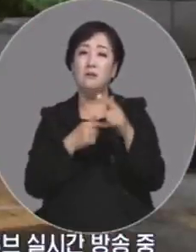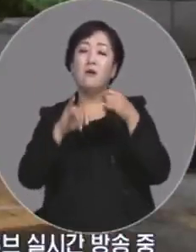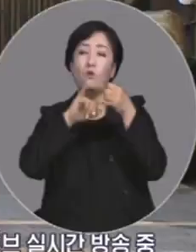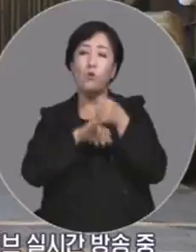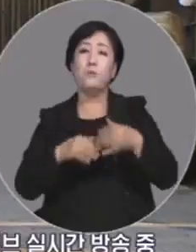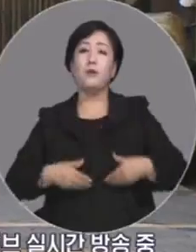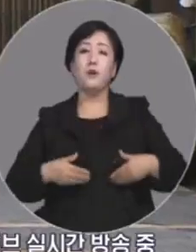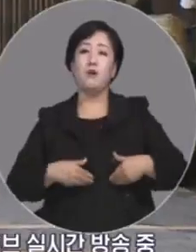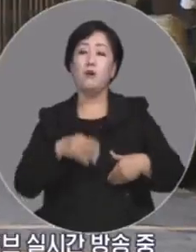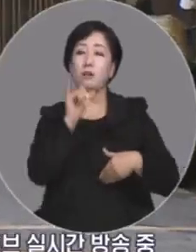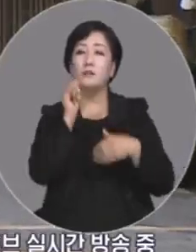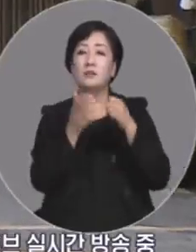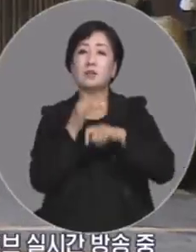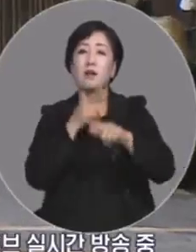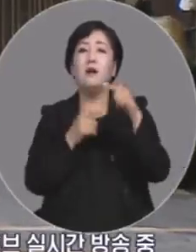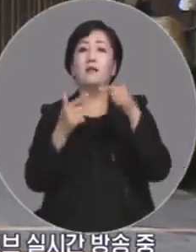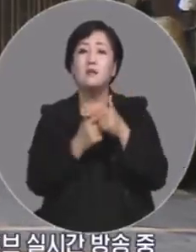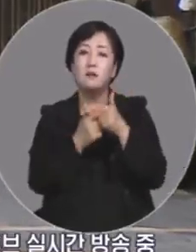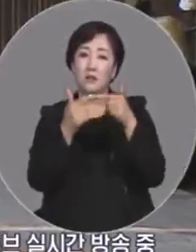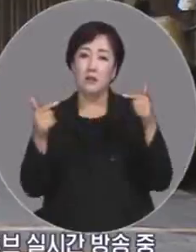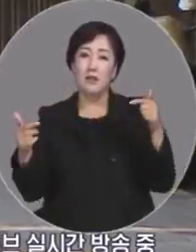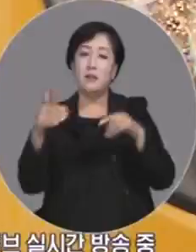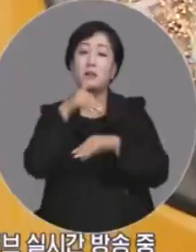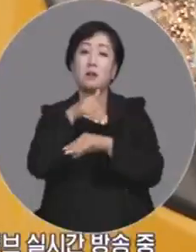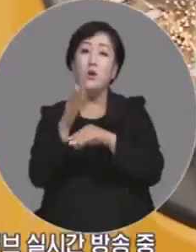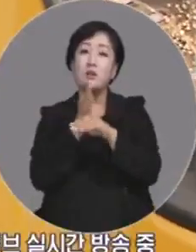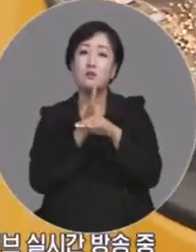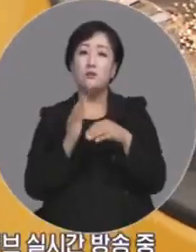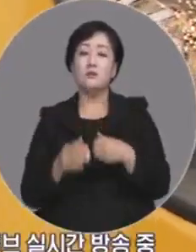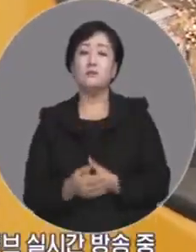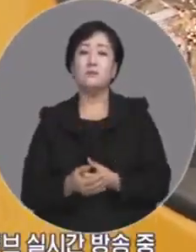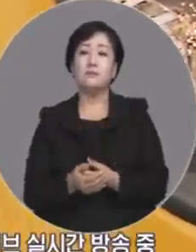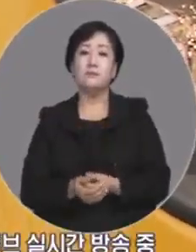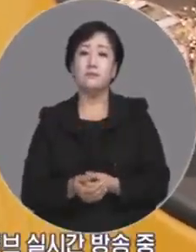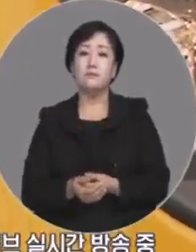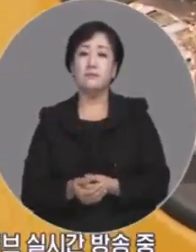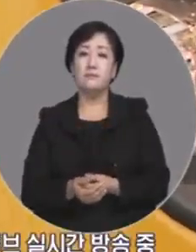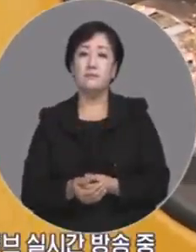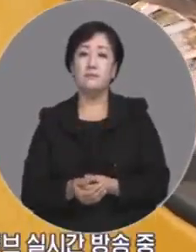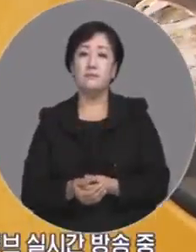이 같은 통학버스 운행을 더 늘려나갈 방침입니다. UBC 뉴스 김익현입니다.